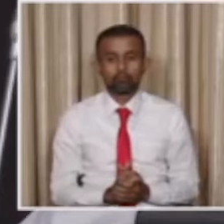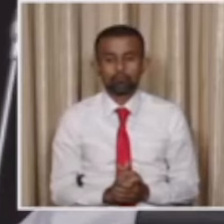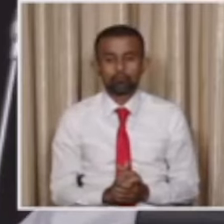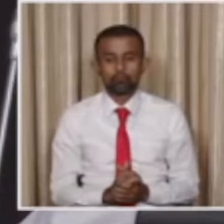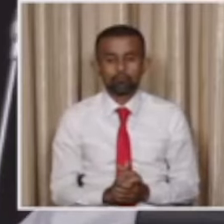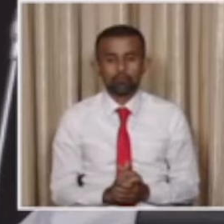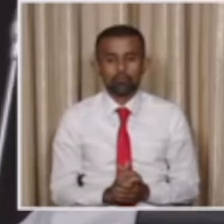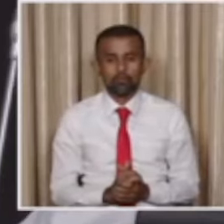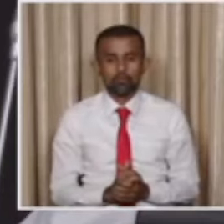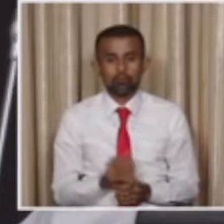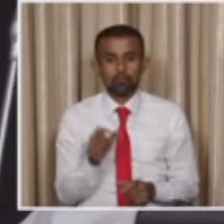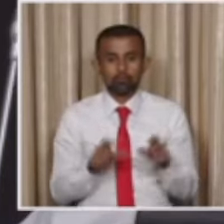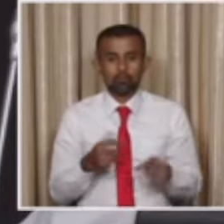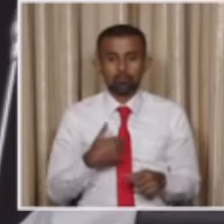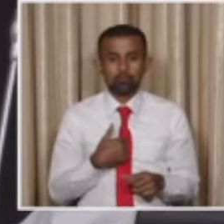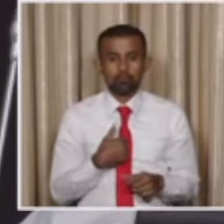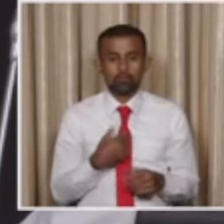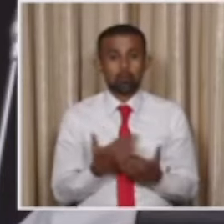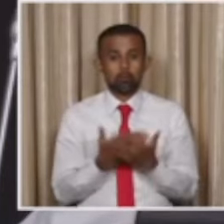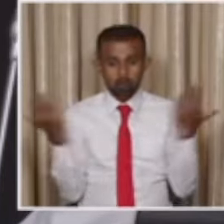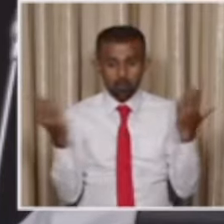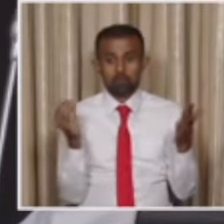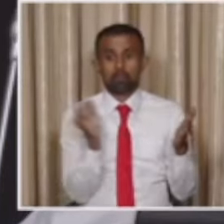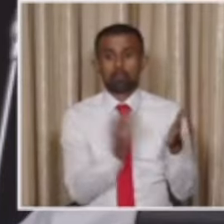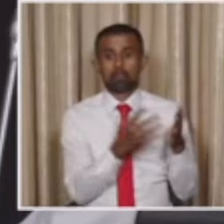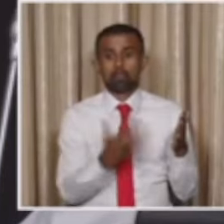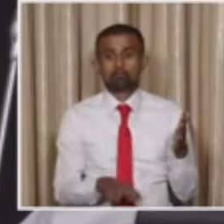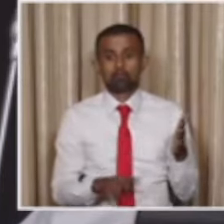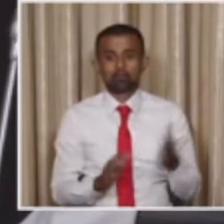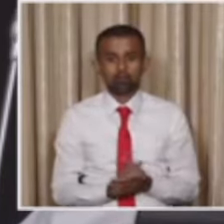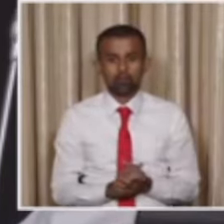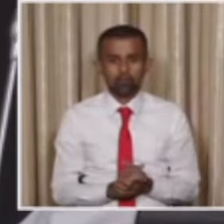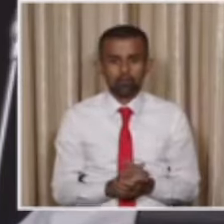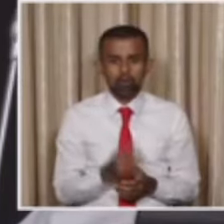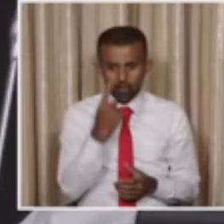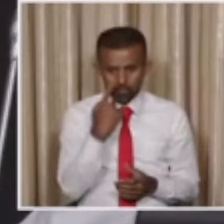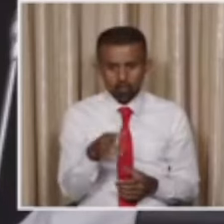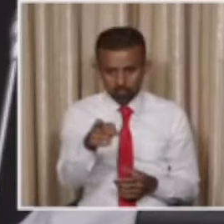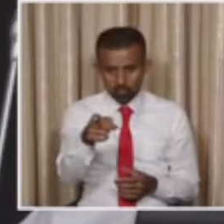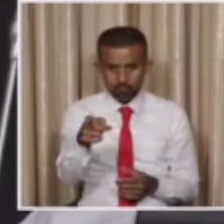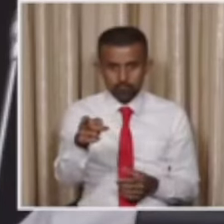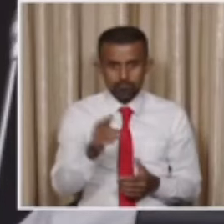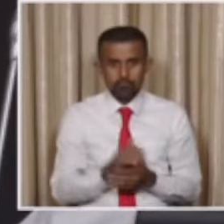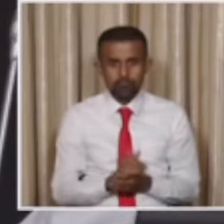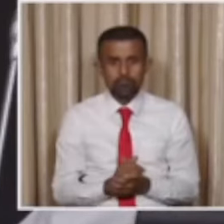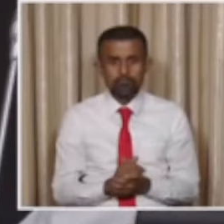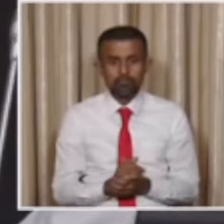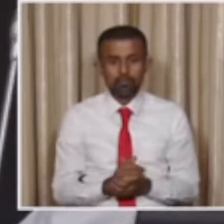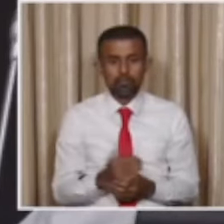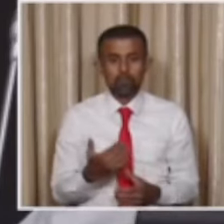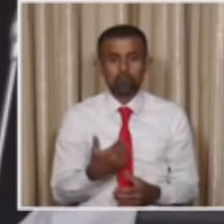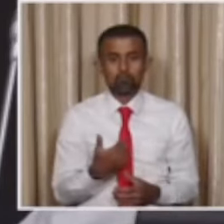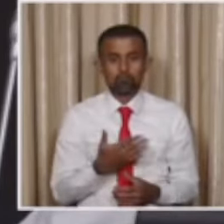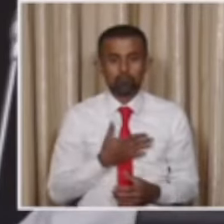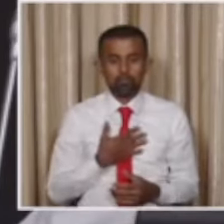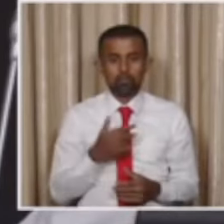එතකොට මේක මිනිස්සු මගෙන් අහනවා. මේක පත්තරේ ගියා. ක්‍රියාල මැතුමනි ඔබ දැන් දැක්කා. පත්තරේ ගියා. මගෙන් අහනවා